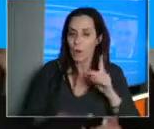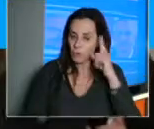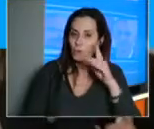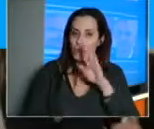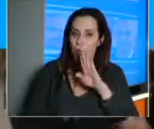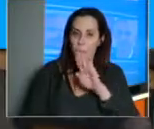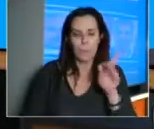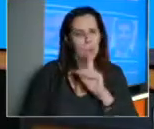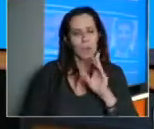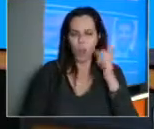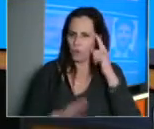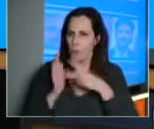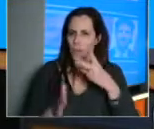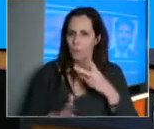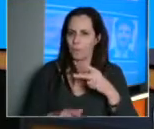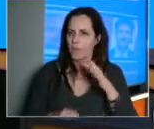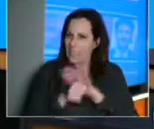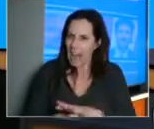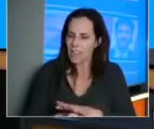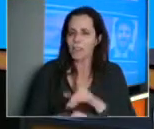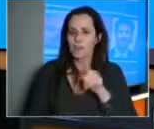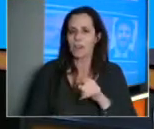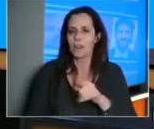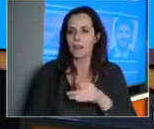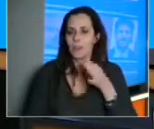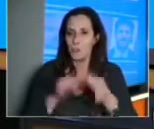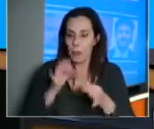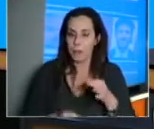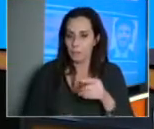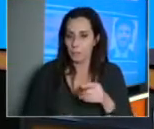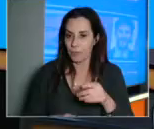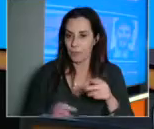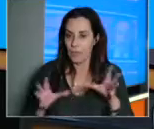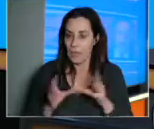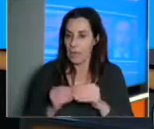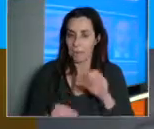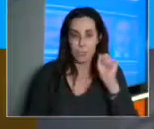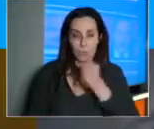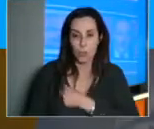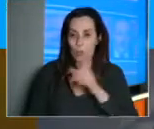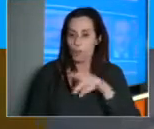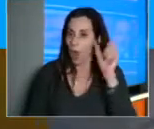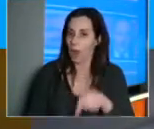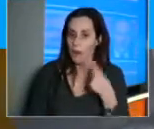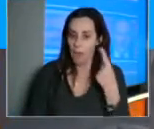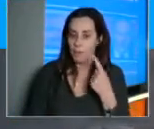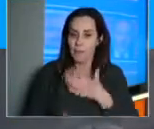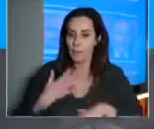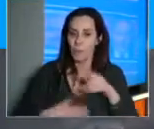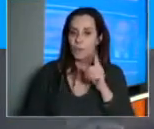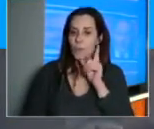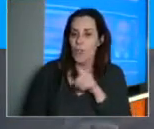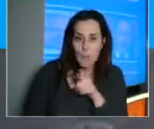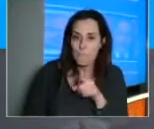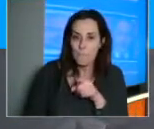חושבת שביבי לא יאסס. תלחץ כמו שצריך, וקח את התיק הזה אליך. אם בצלאל מגיע עוד נציג קטן וחביב, הנציג